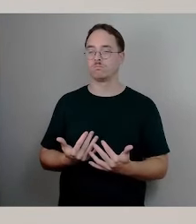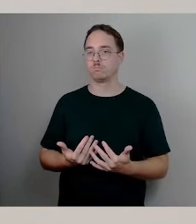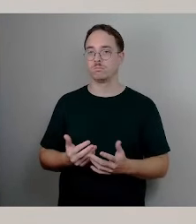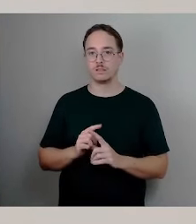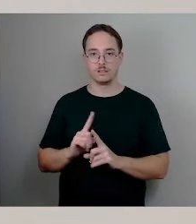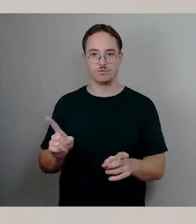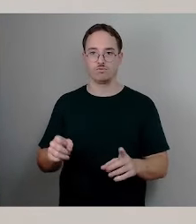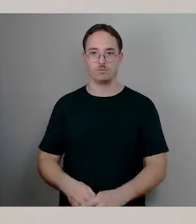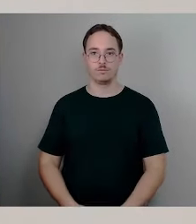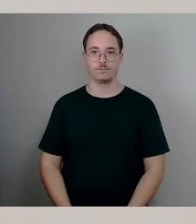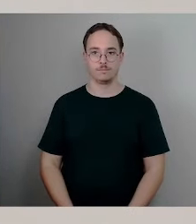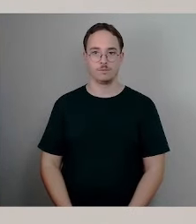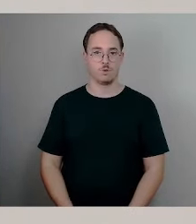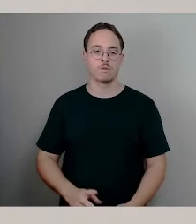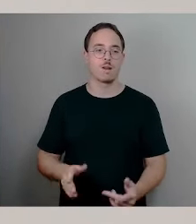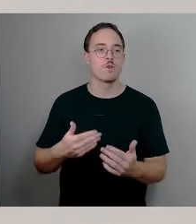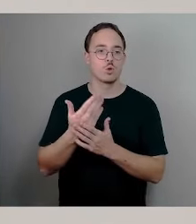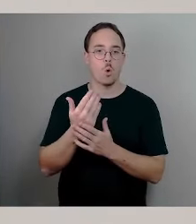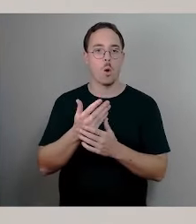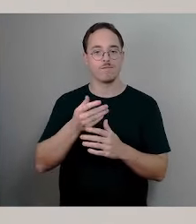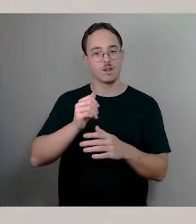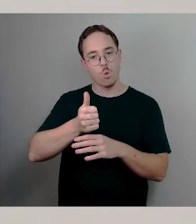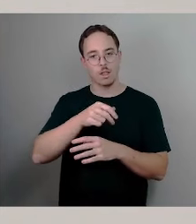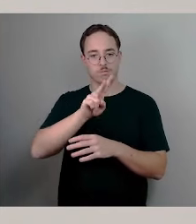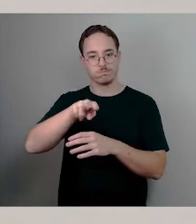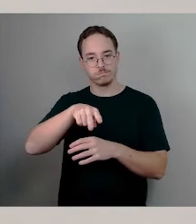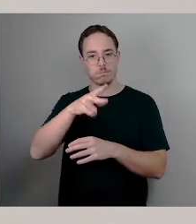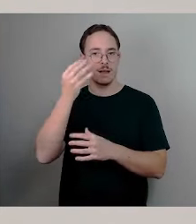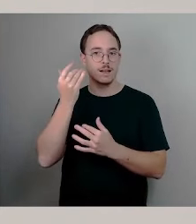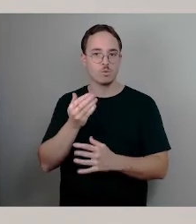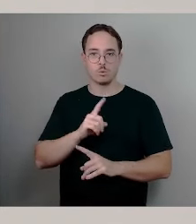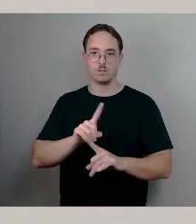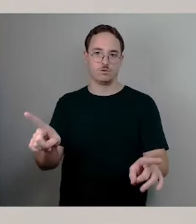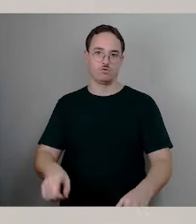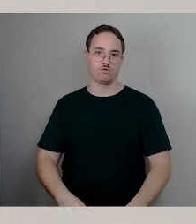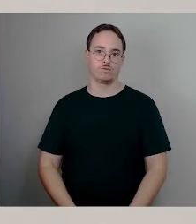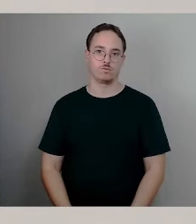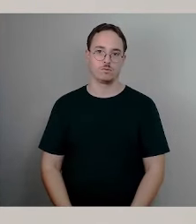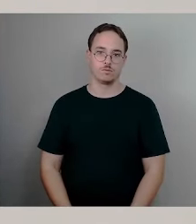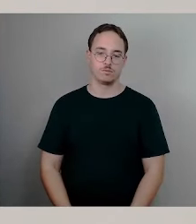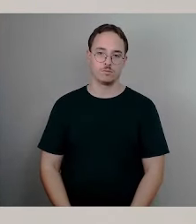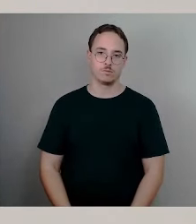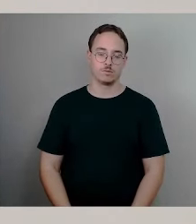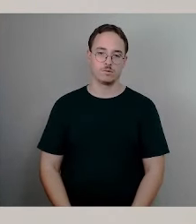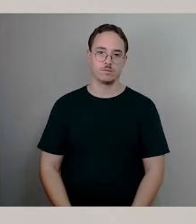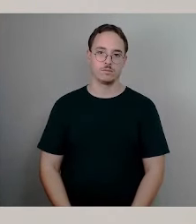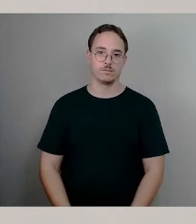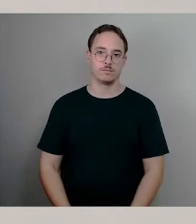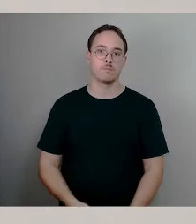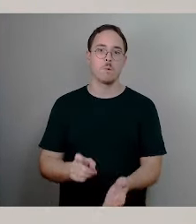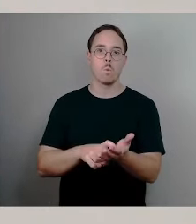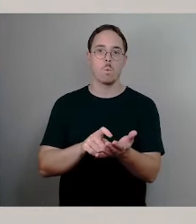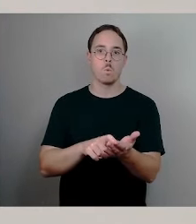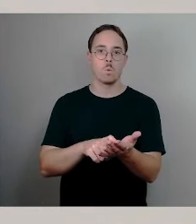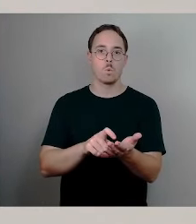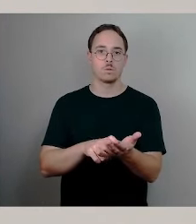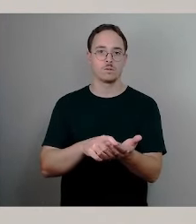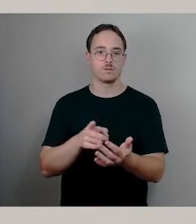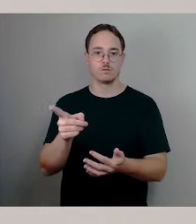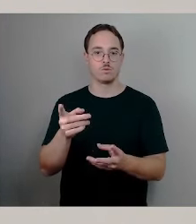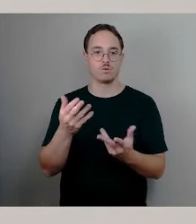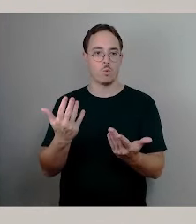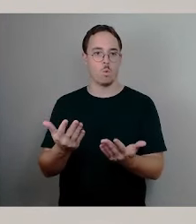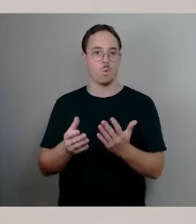ein weiteres Gutachten oder eine weitere Berechnung vorzunehmen, weil dafür kein Anlass